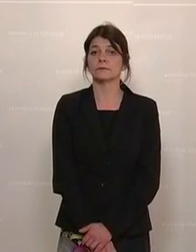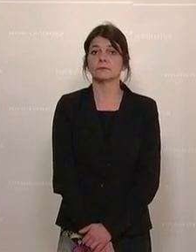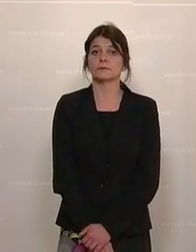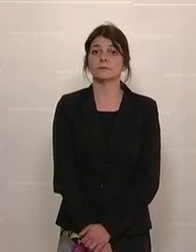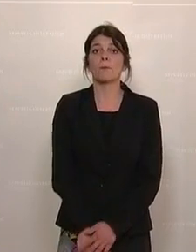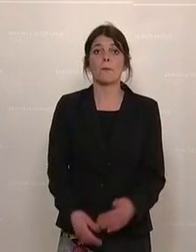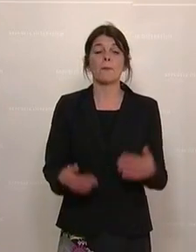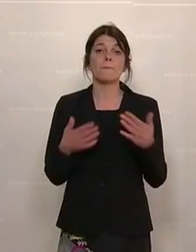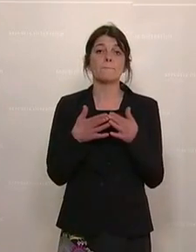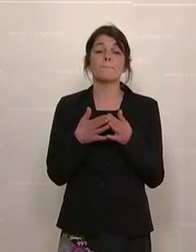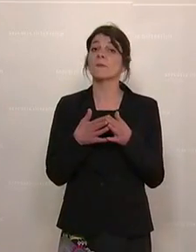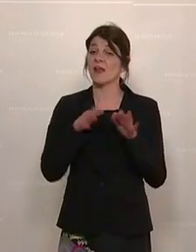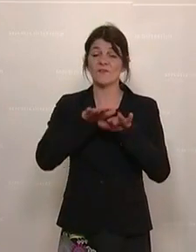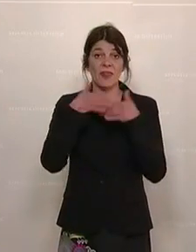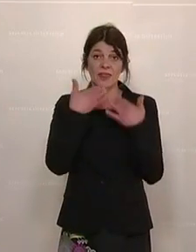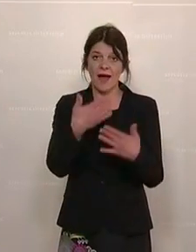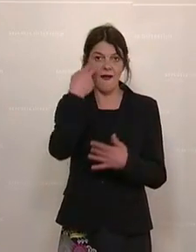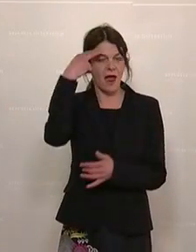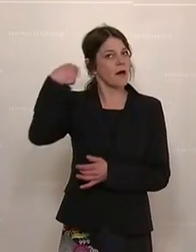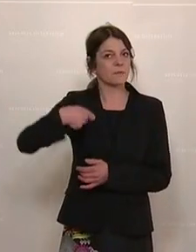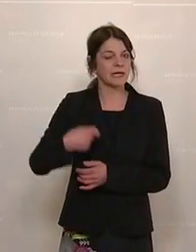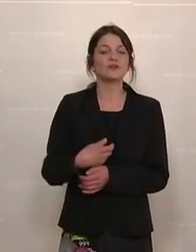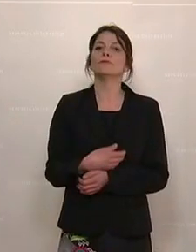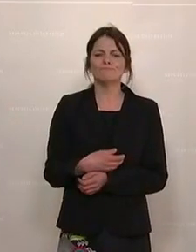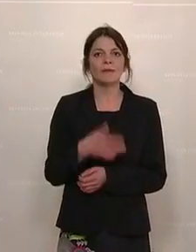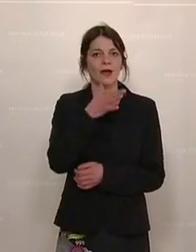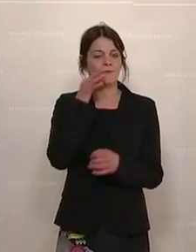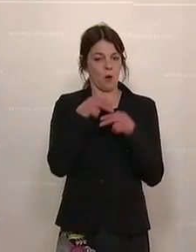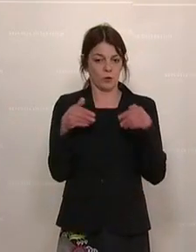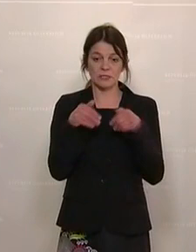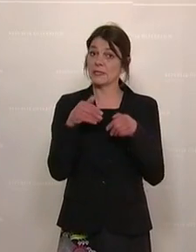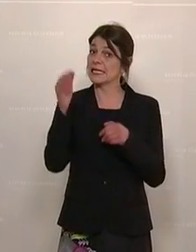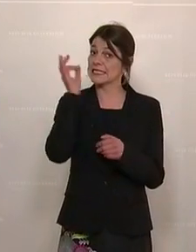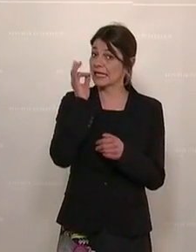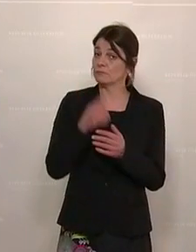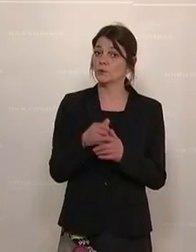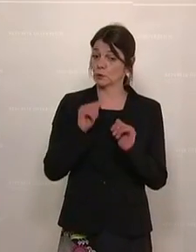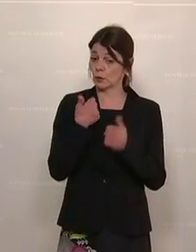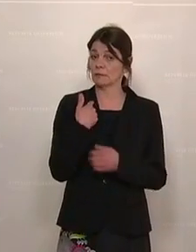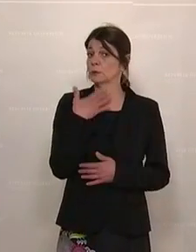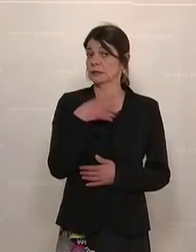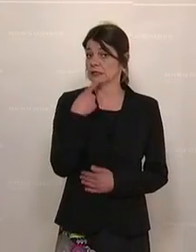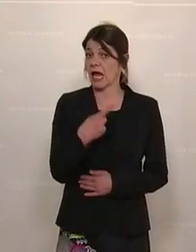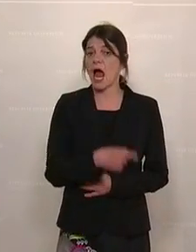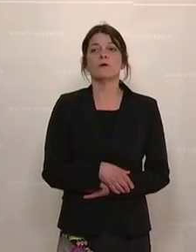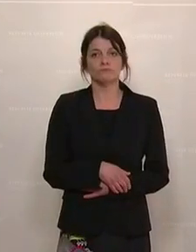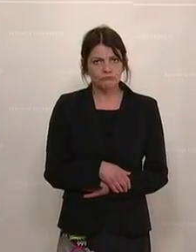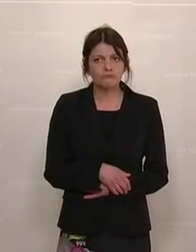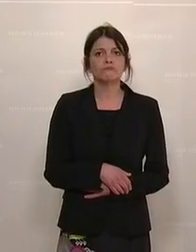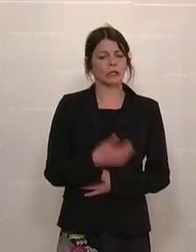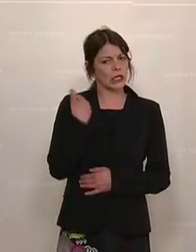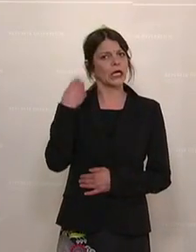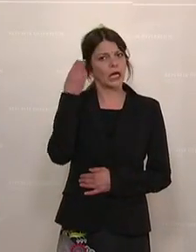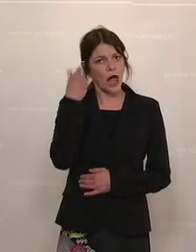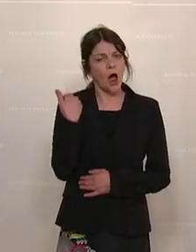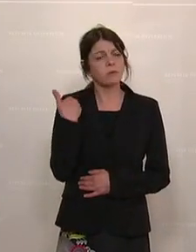und thomas trotz der von der sp stadtrat das ministerium nicht zunächst einmal sagen dass sie ihnen durch glaubhafte das engagement in